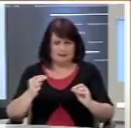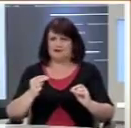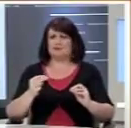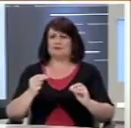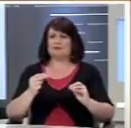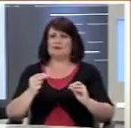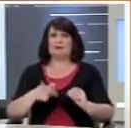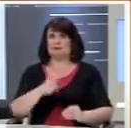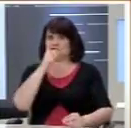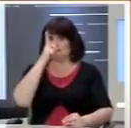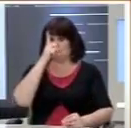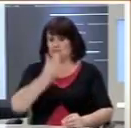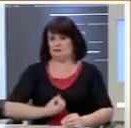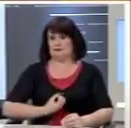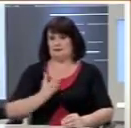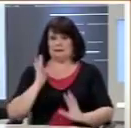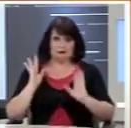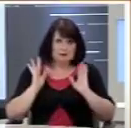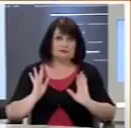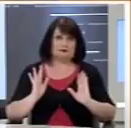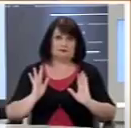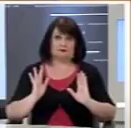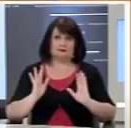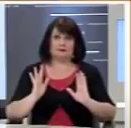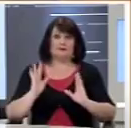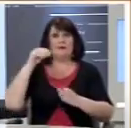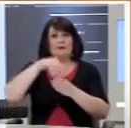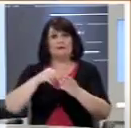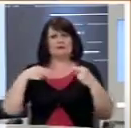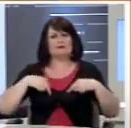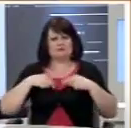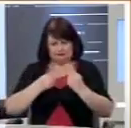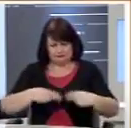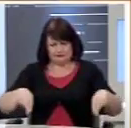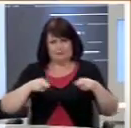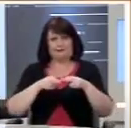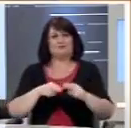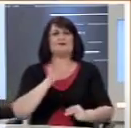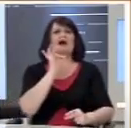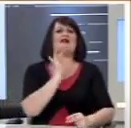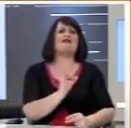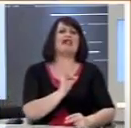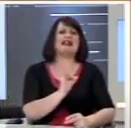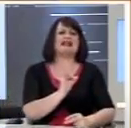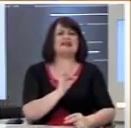πολύ περήφανος που ήμουνα σε Υπουργικό Συμβούλιο που ήταν και ο Νίκος Οφίλης και ο Κώστας